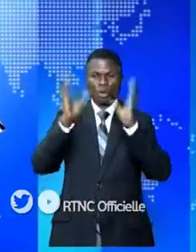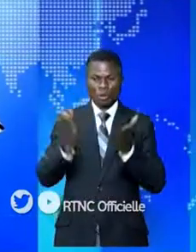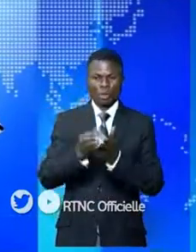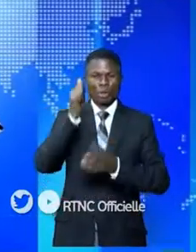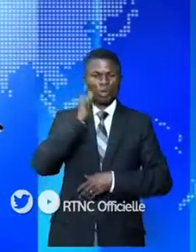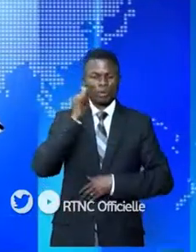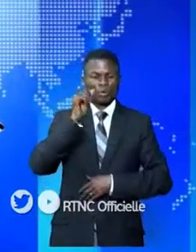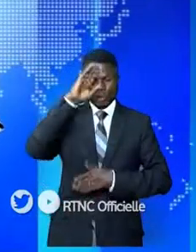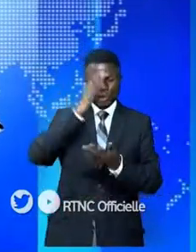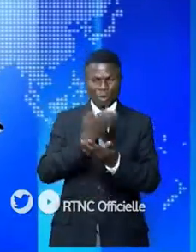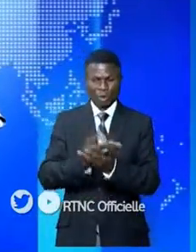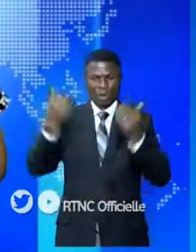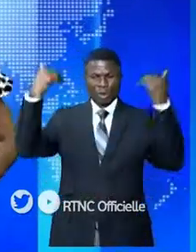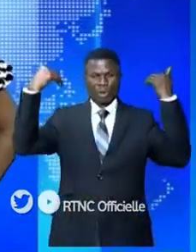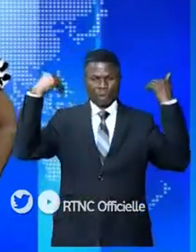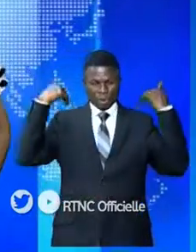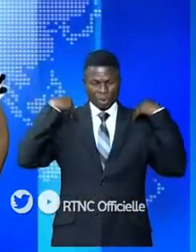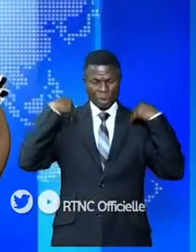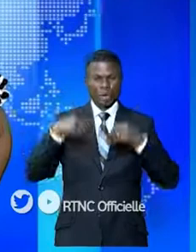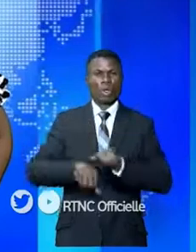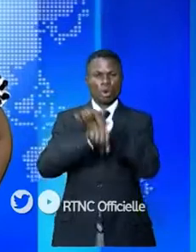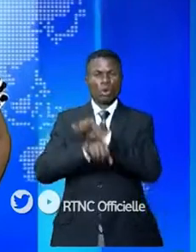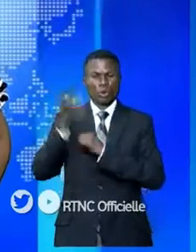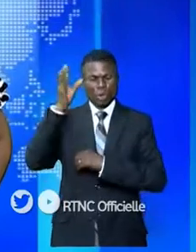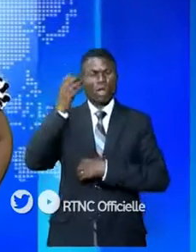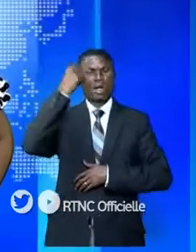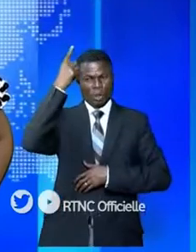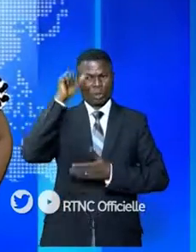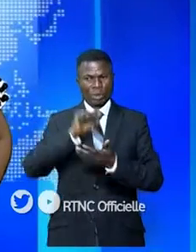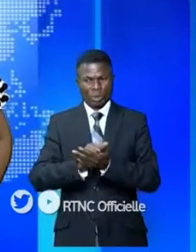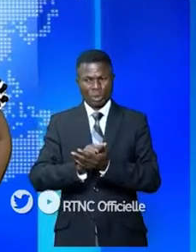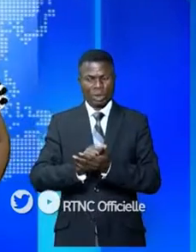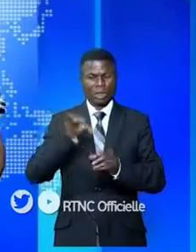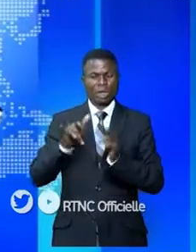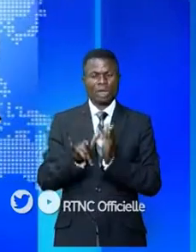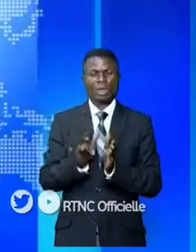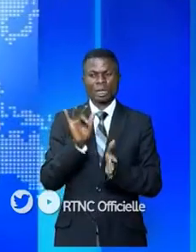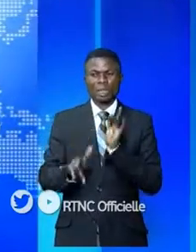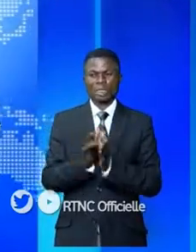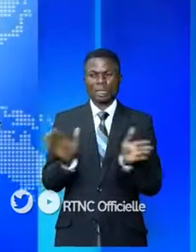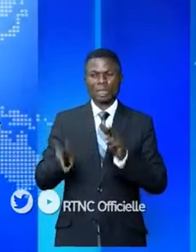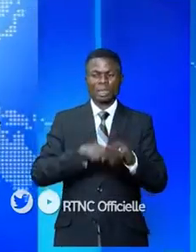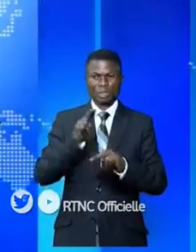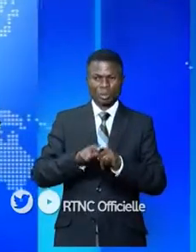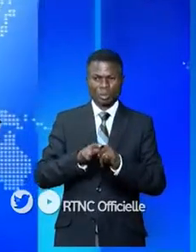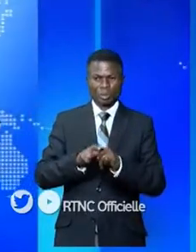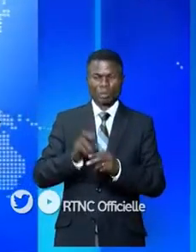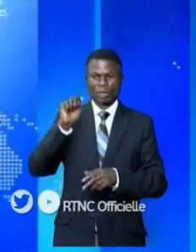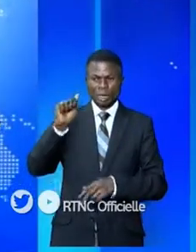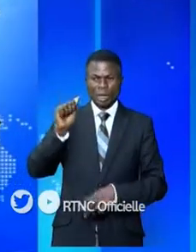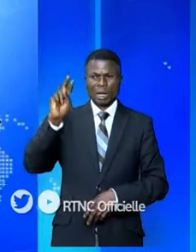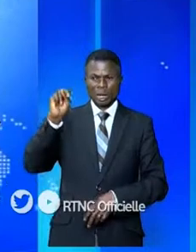filles et fils. Les autorités traditionnelles l'ont compris, c'est qu'a indiqué le secrétaire national de